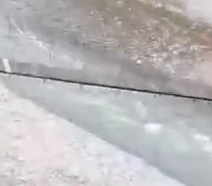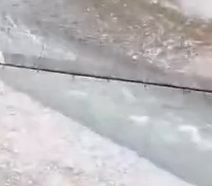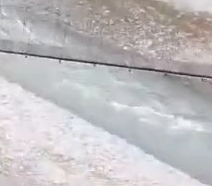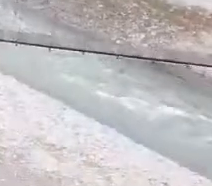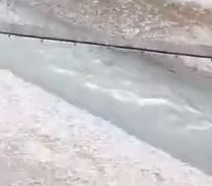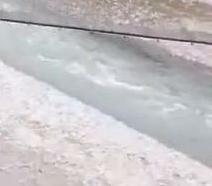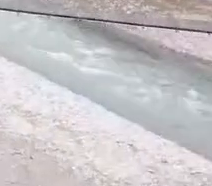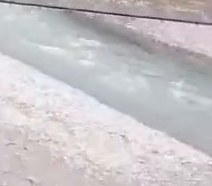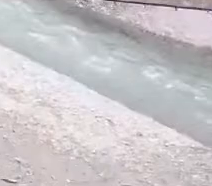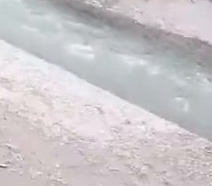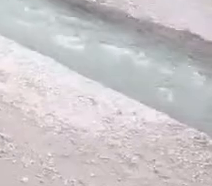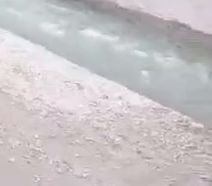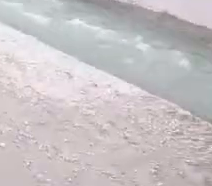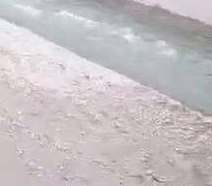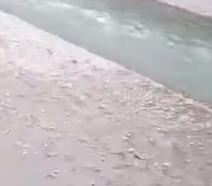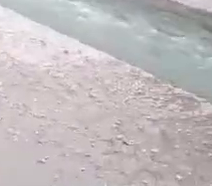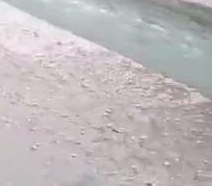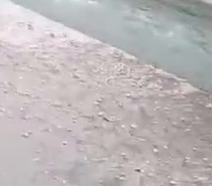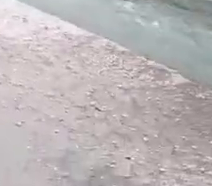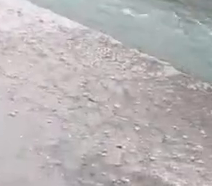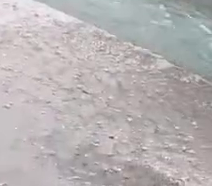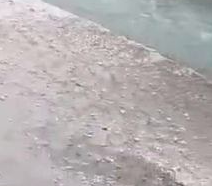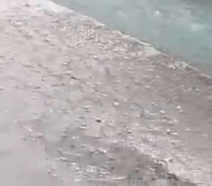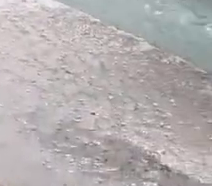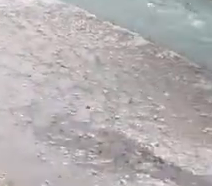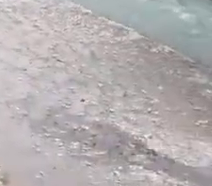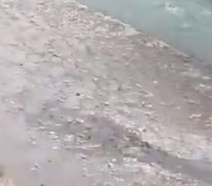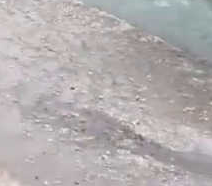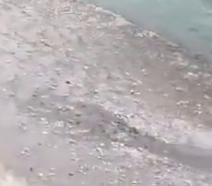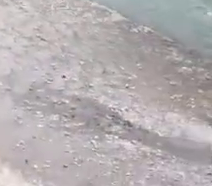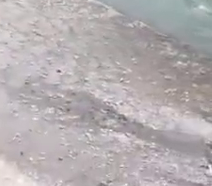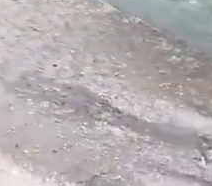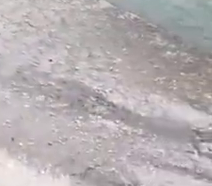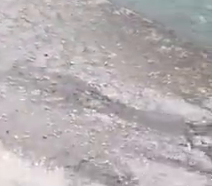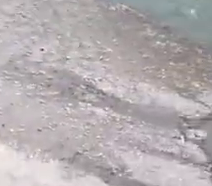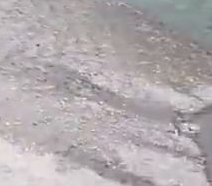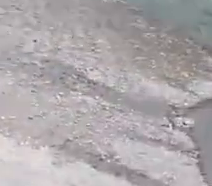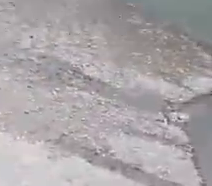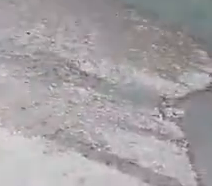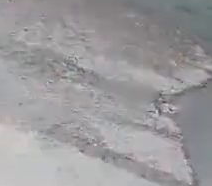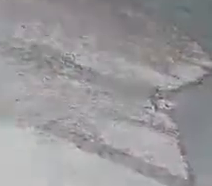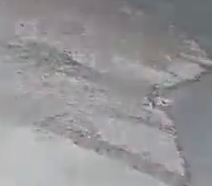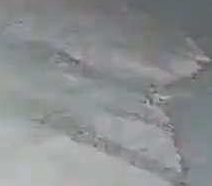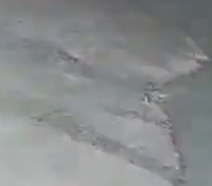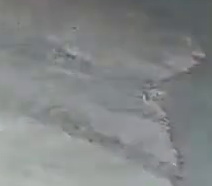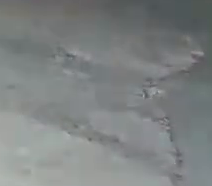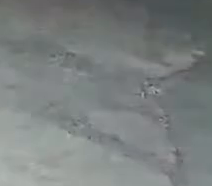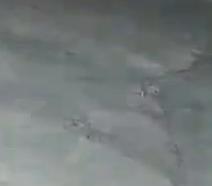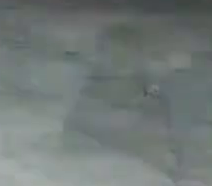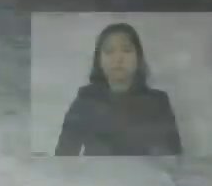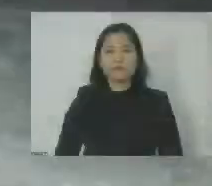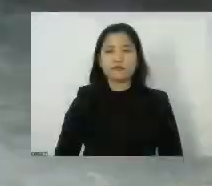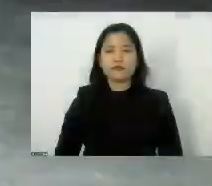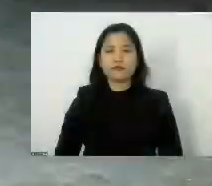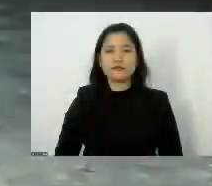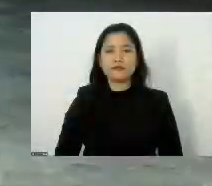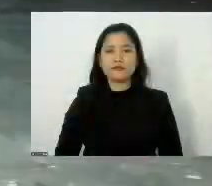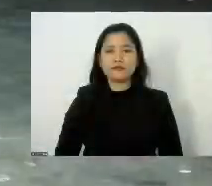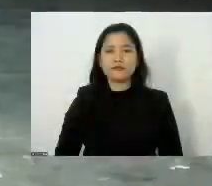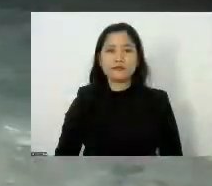hai Hai ini adalah sebuah kisah seekor gajah kecil bernama